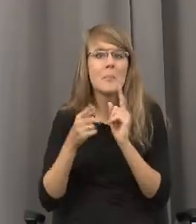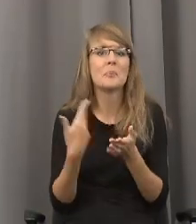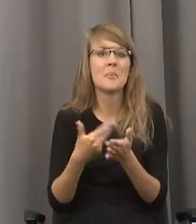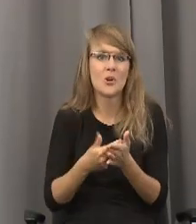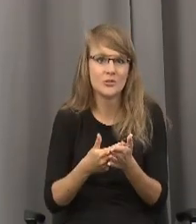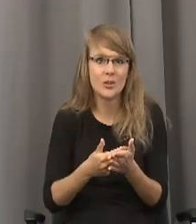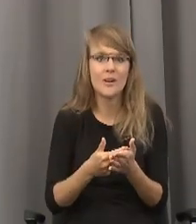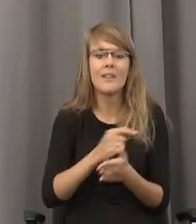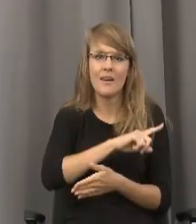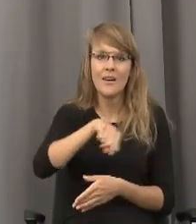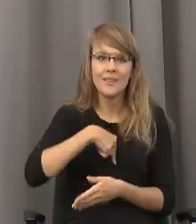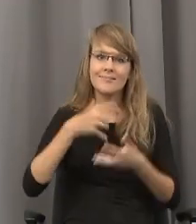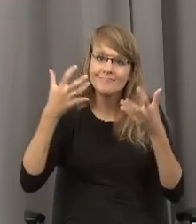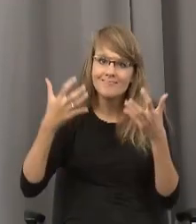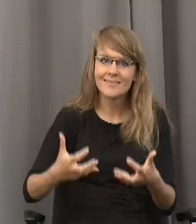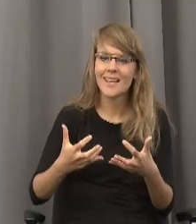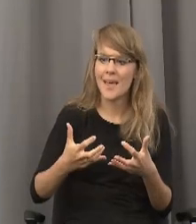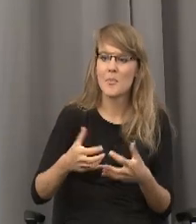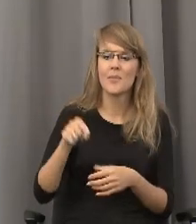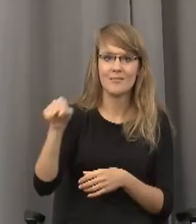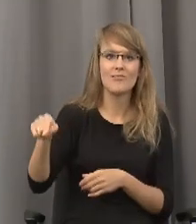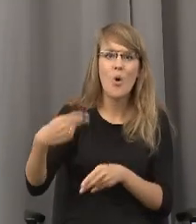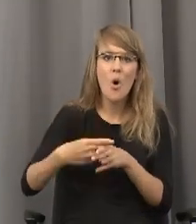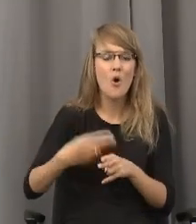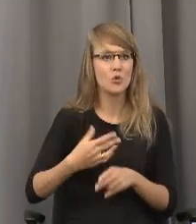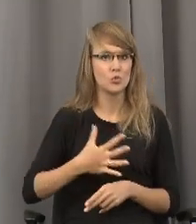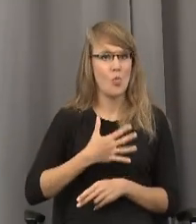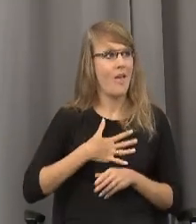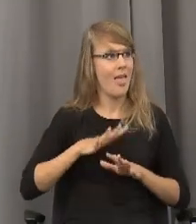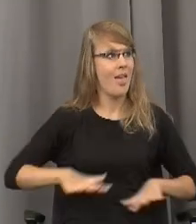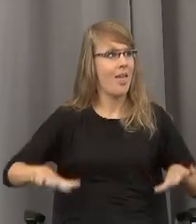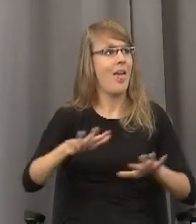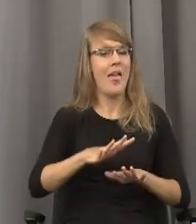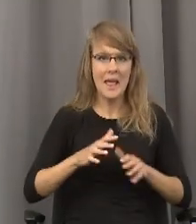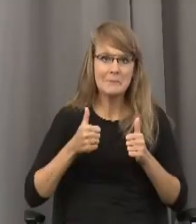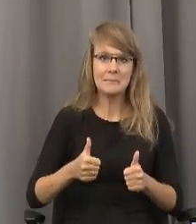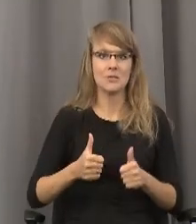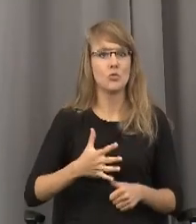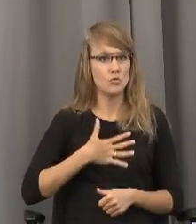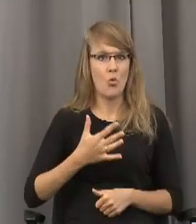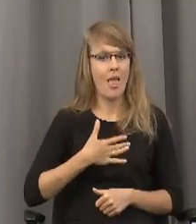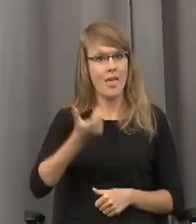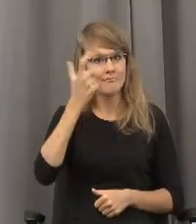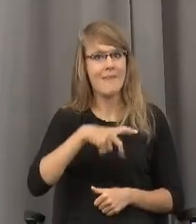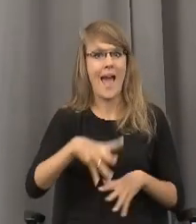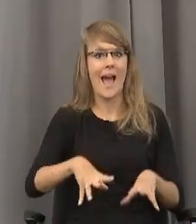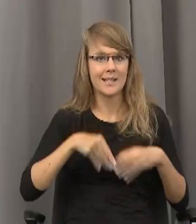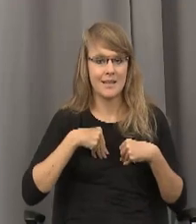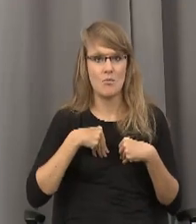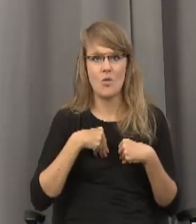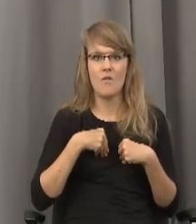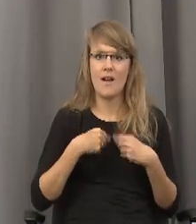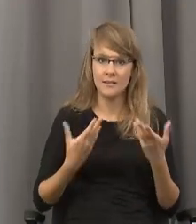dla chorych przyjazne środowisko, żeby czuli się akceptowani,